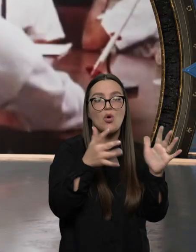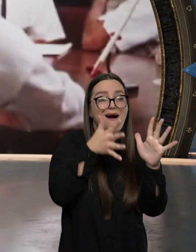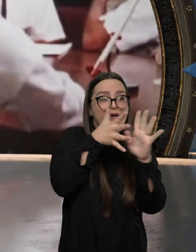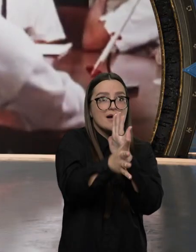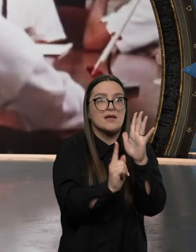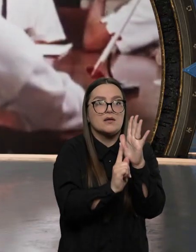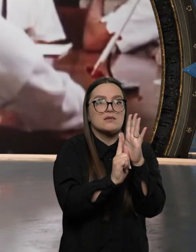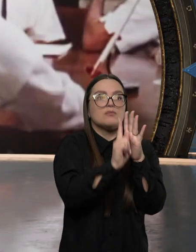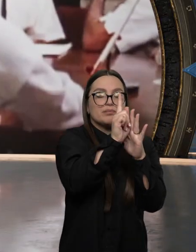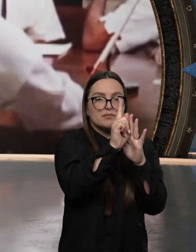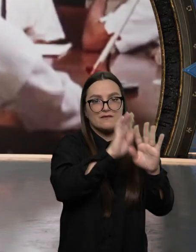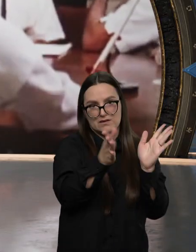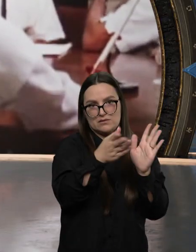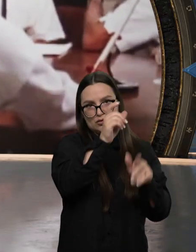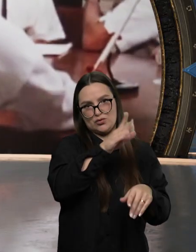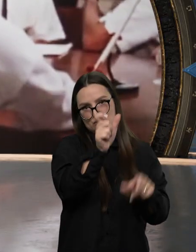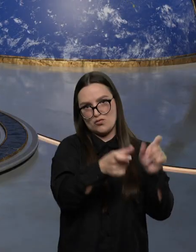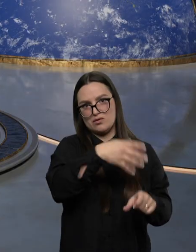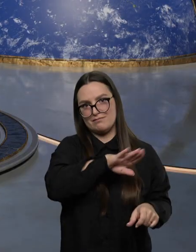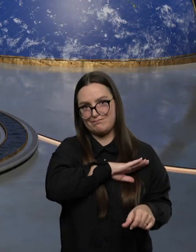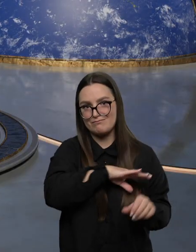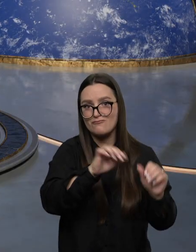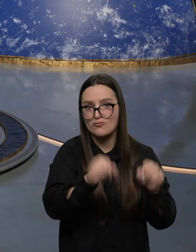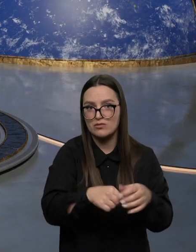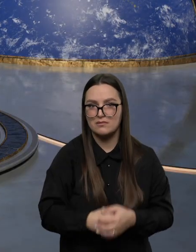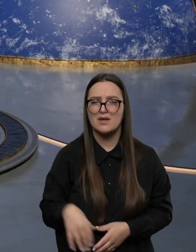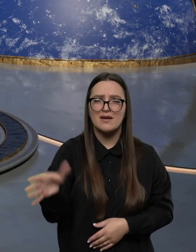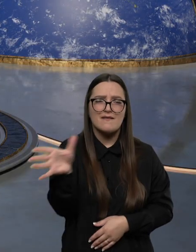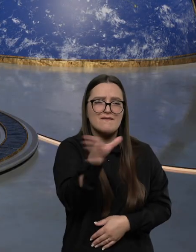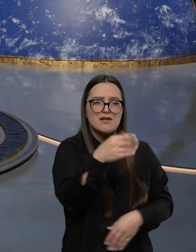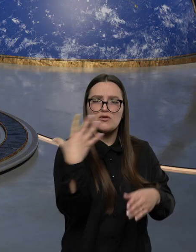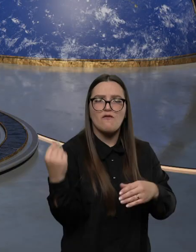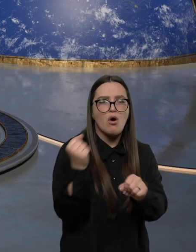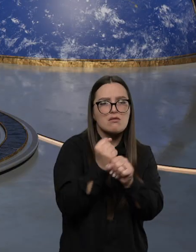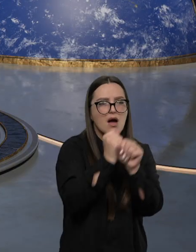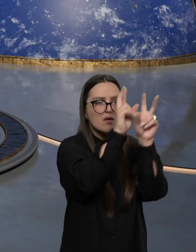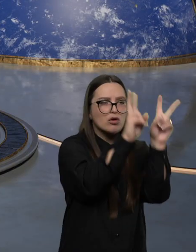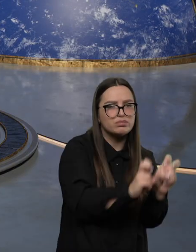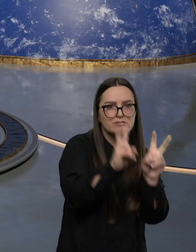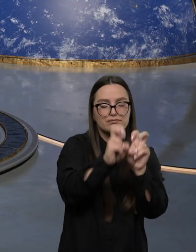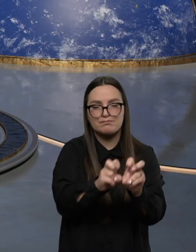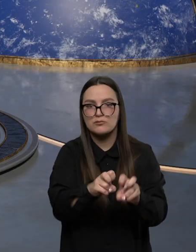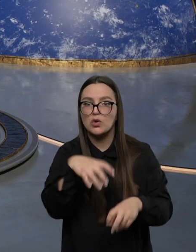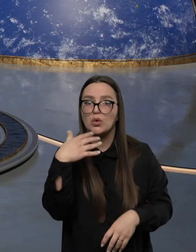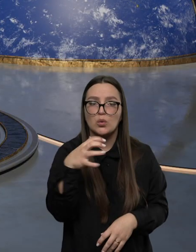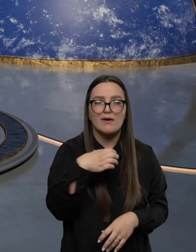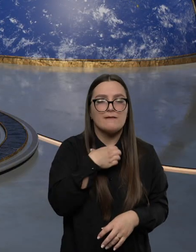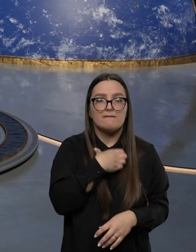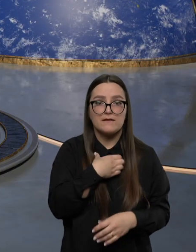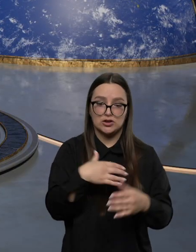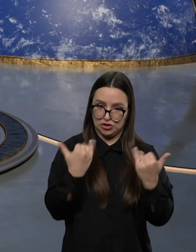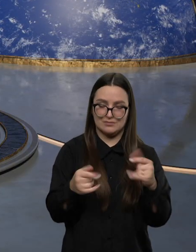tu taip nužudysi žmonės. Tie visi tyrimai, tiesą sakant, yra unikalūs